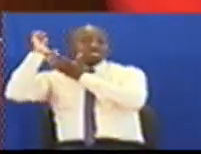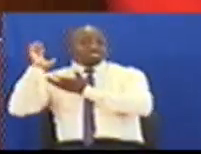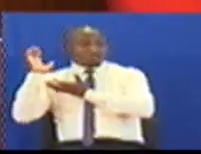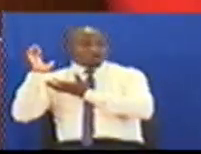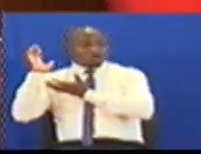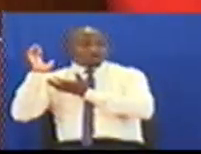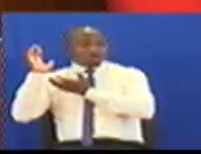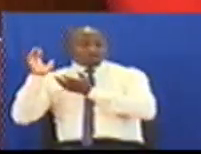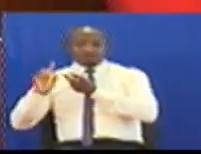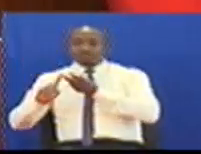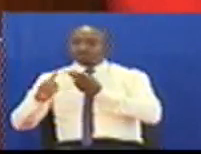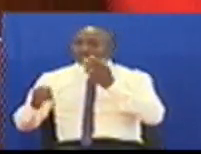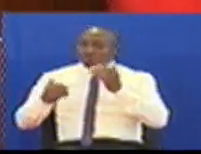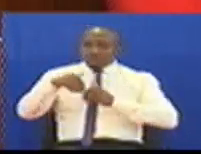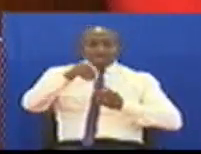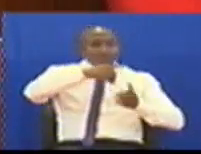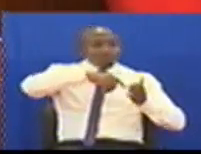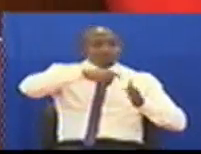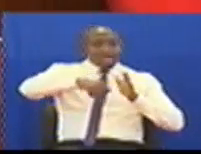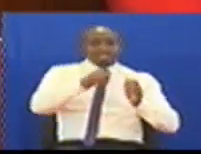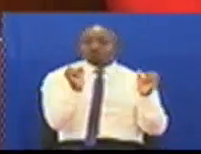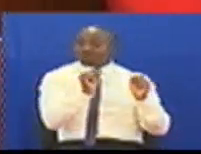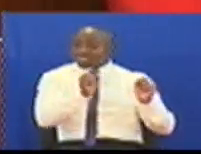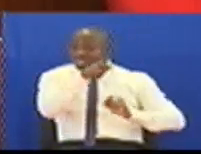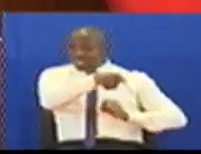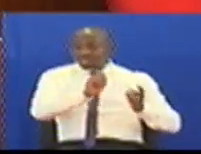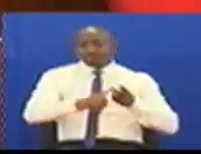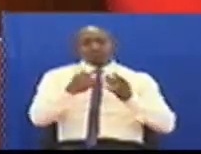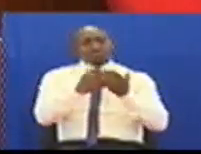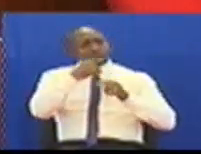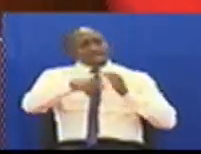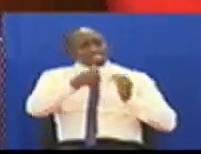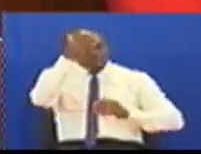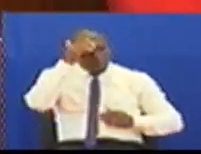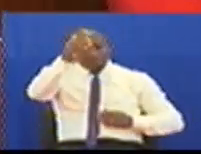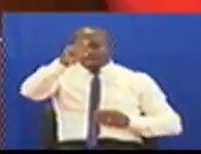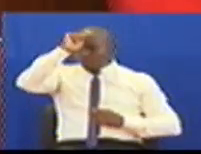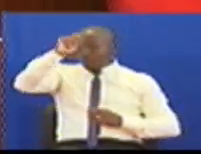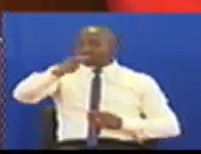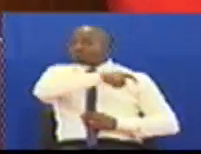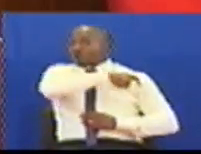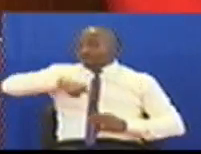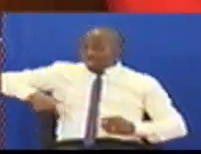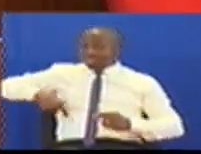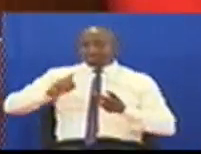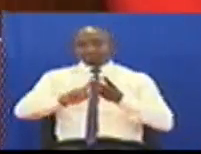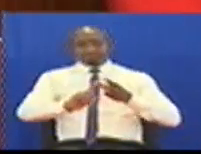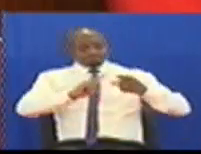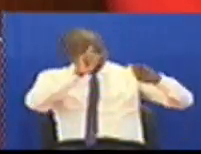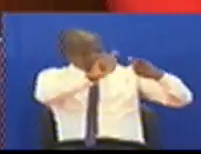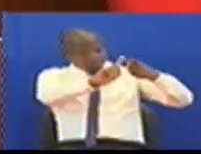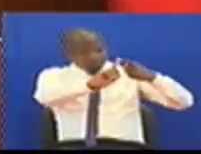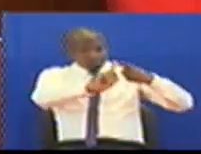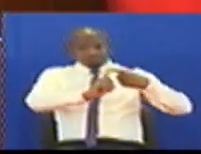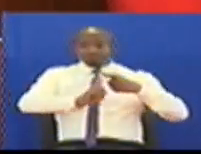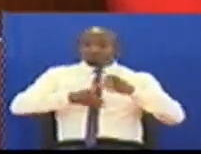Dangote inayokwenda kwenye mradi wa Rufiji, kwa kuwa mradi huu ni kipaumbele cha Mheshimiwa Rais namba mbili kabisa baada ya mradi wa SGR. Kwa hiyo ni